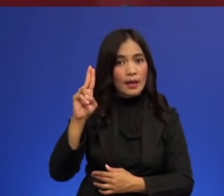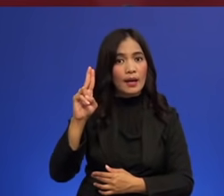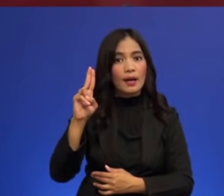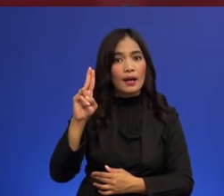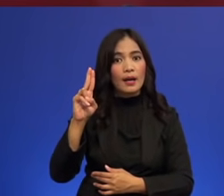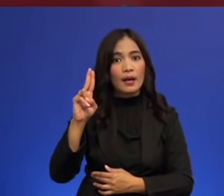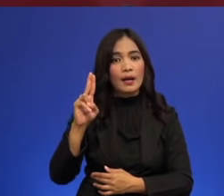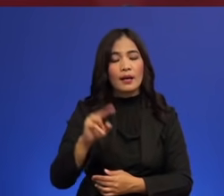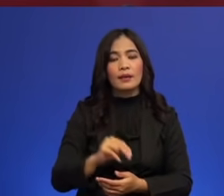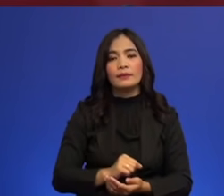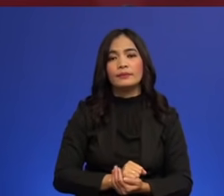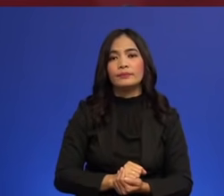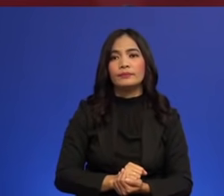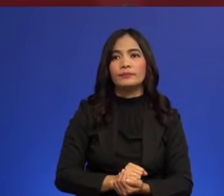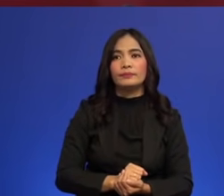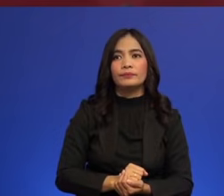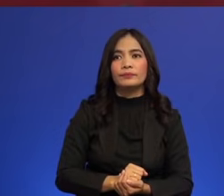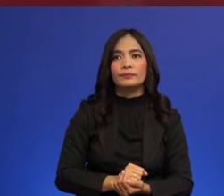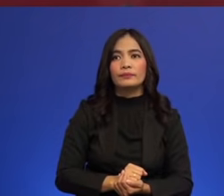percaya.